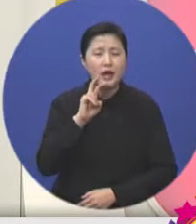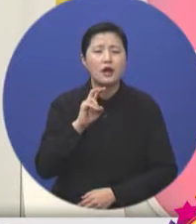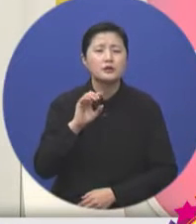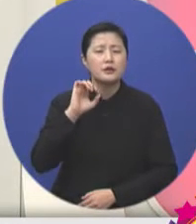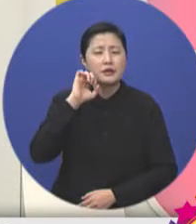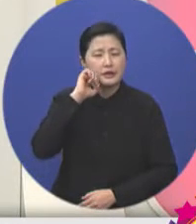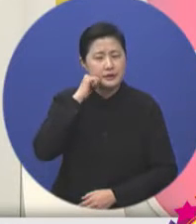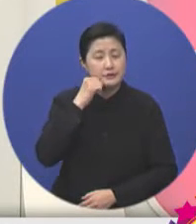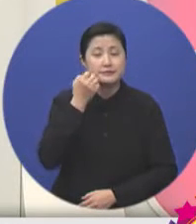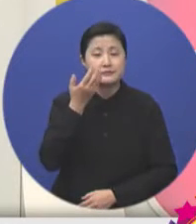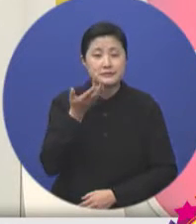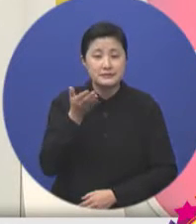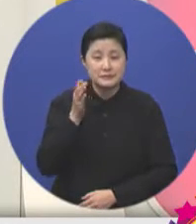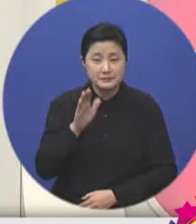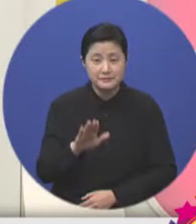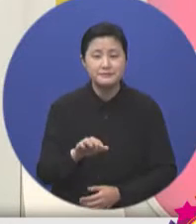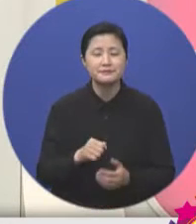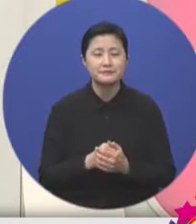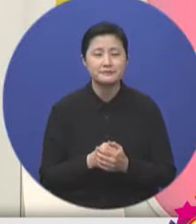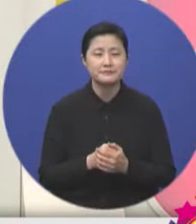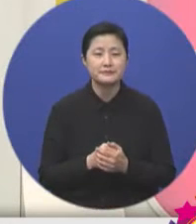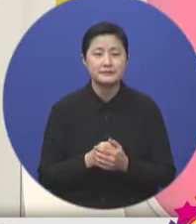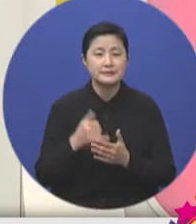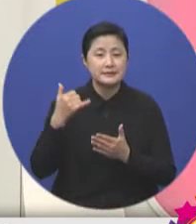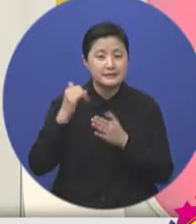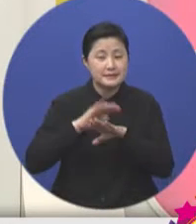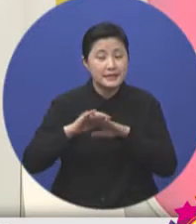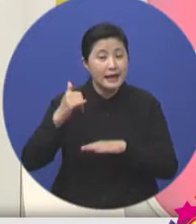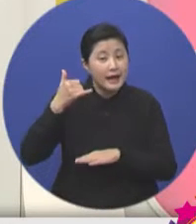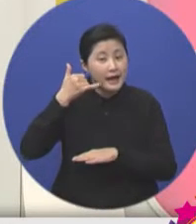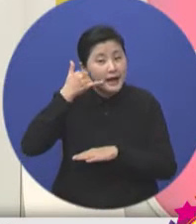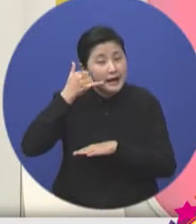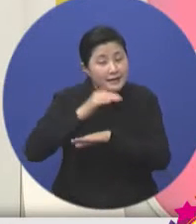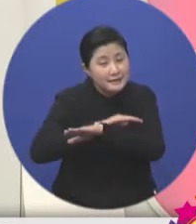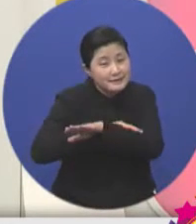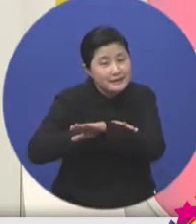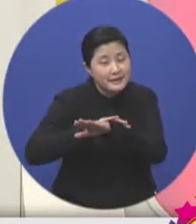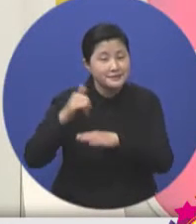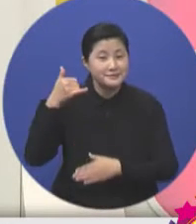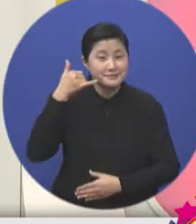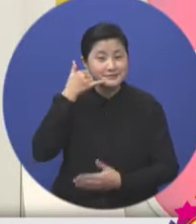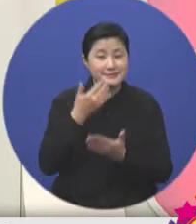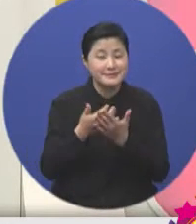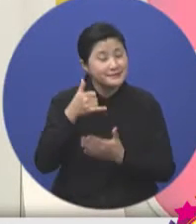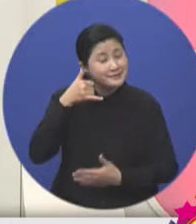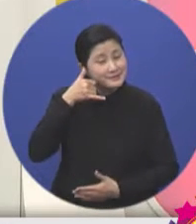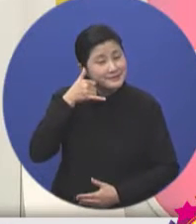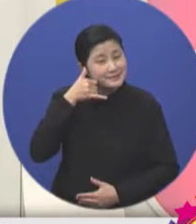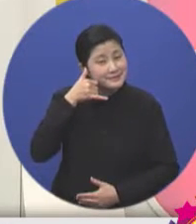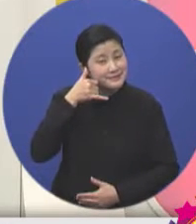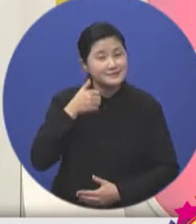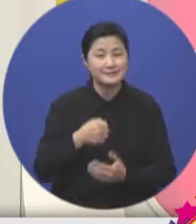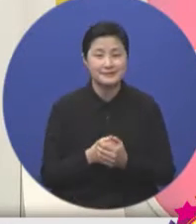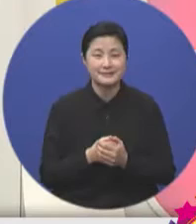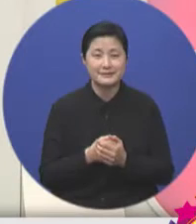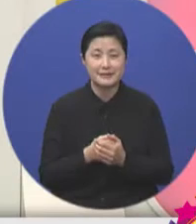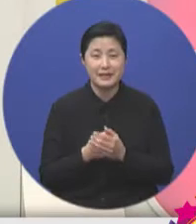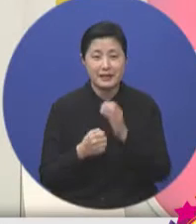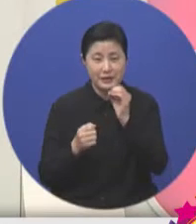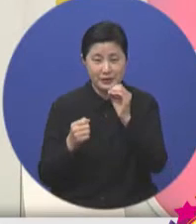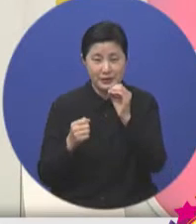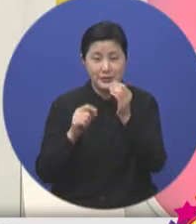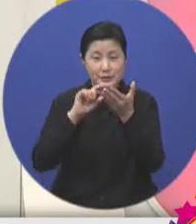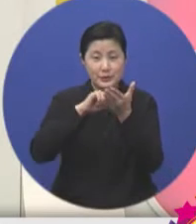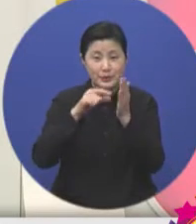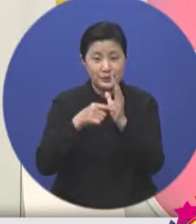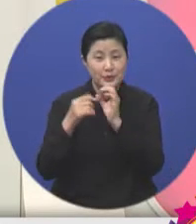어려우실 수 있는데요. 네. 이렇게 잘 해주세요. 딱 귀에 대시고 예. 계란 예. 계란 하나 들어갈